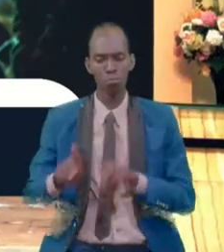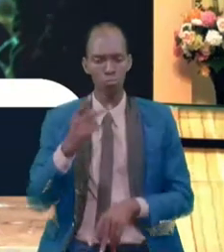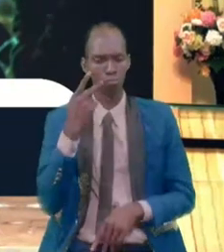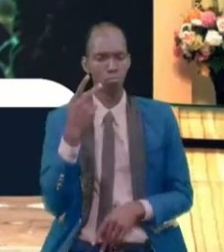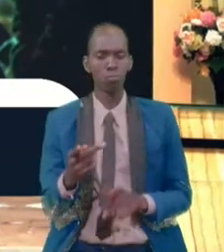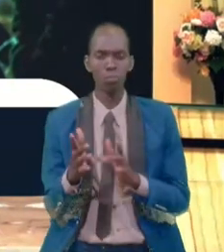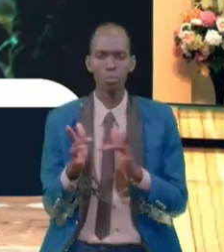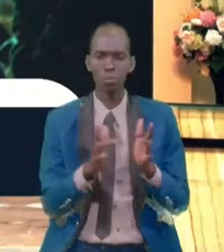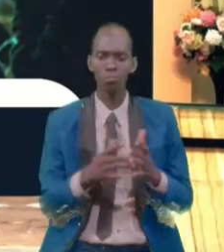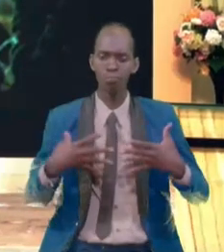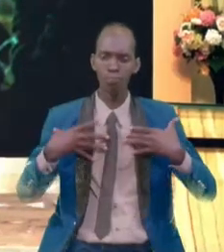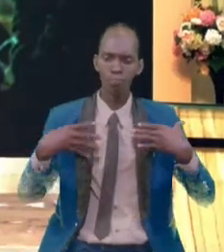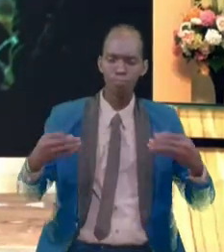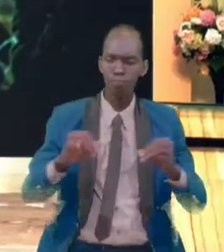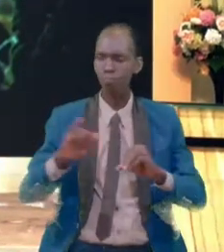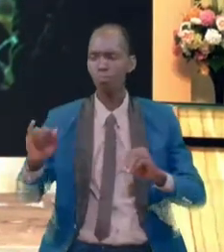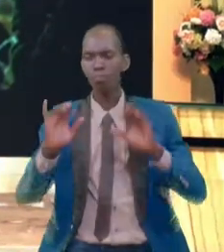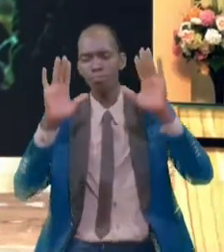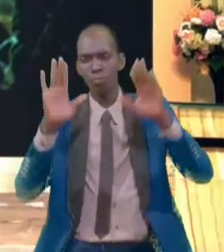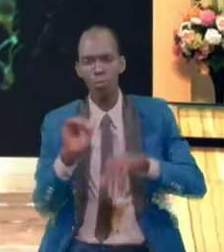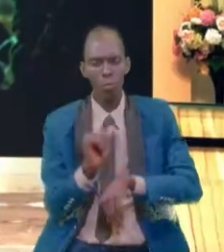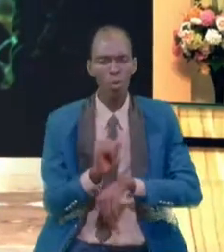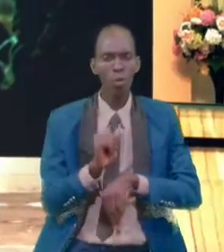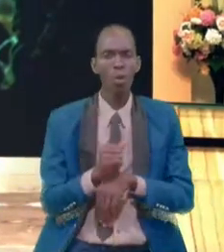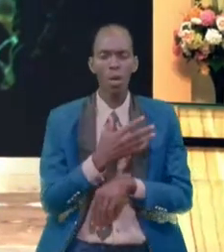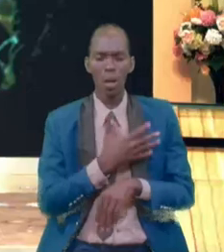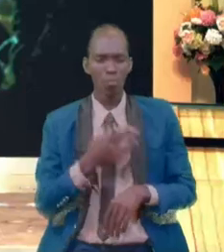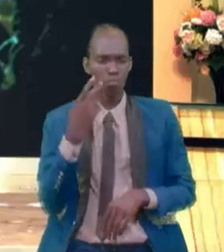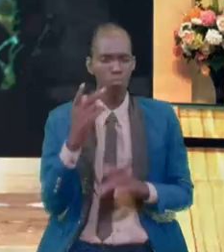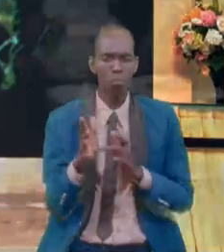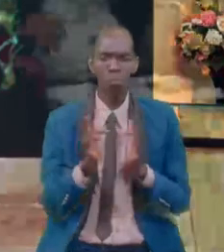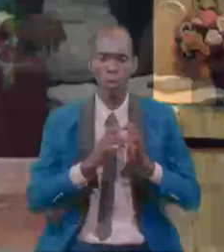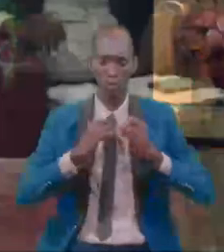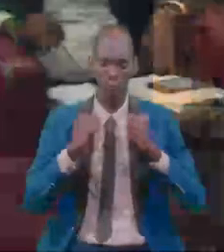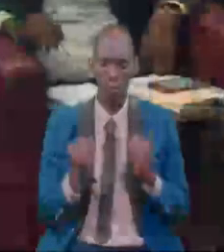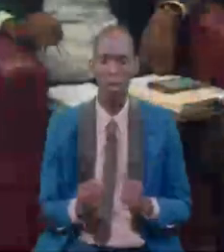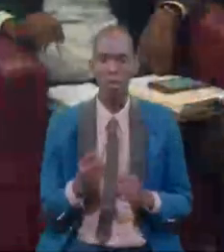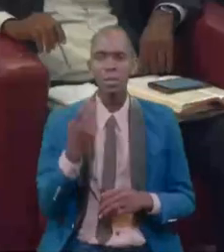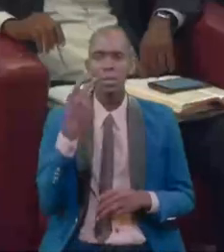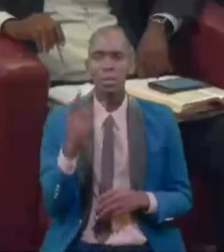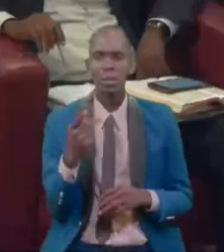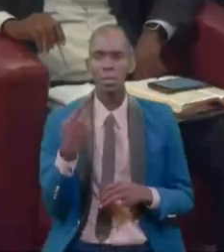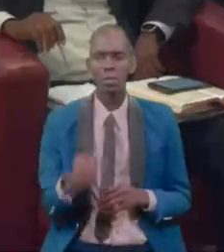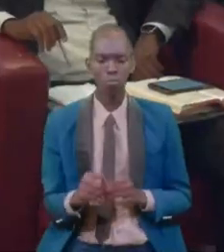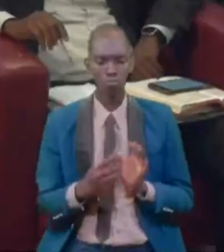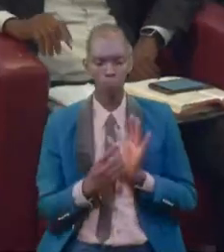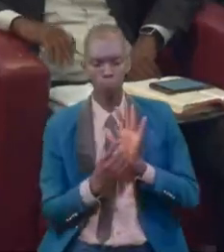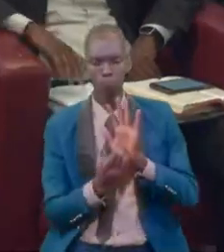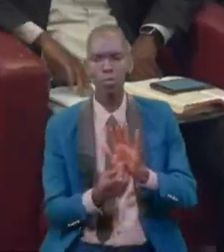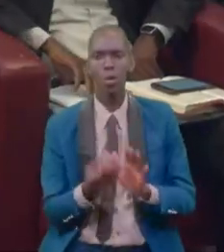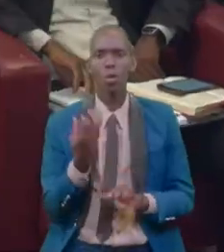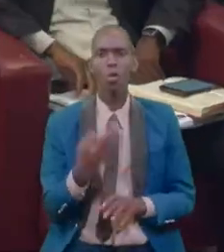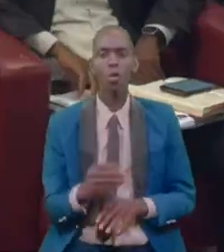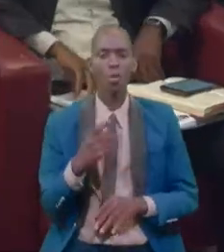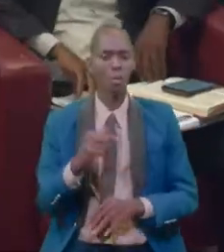vu sa guérison, quand ils ont vu ses miracles, quand ils ont vu sa puissance, ils ont vu la